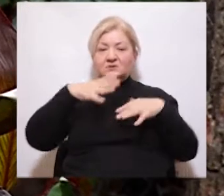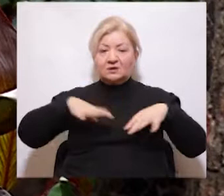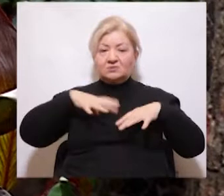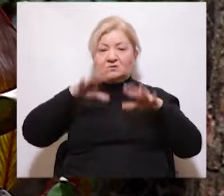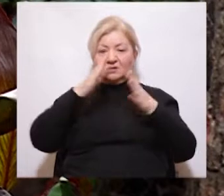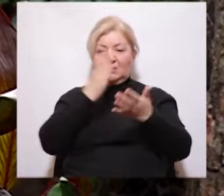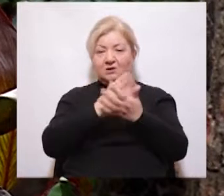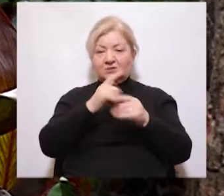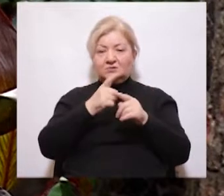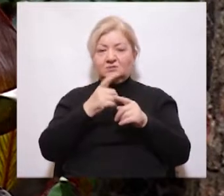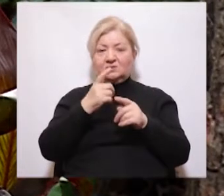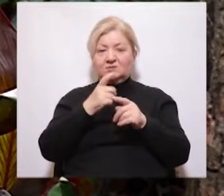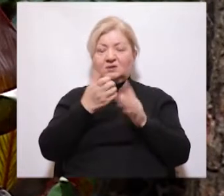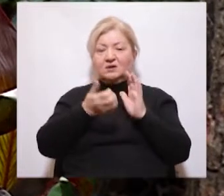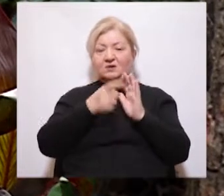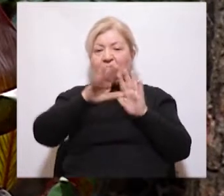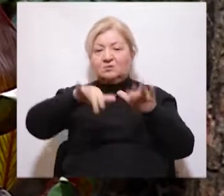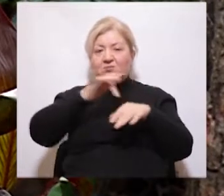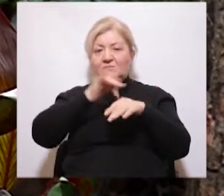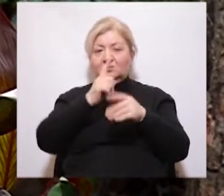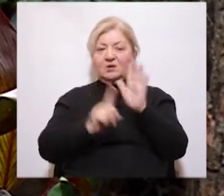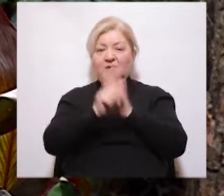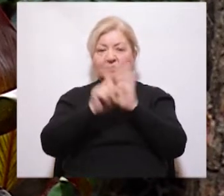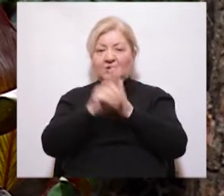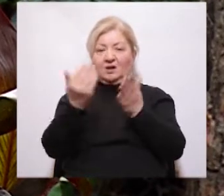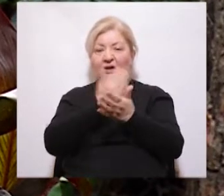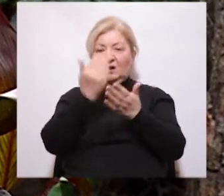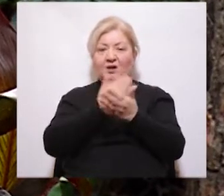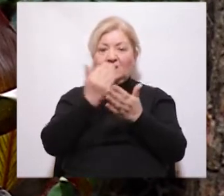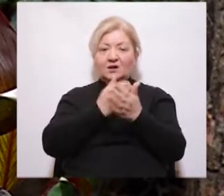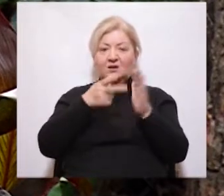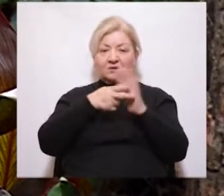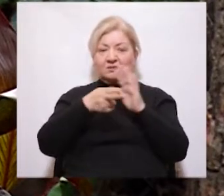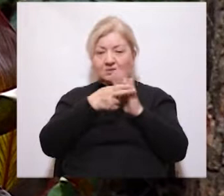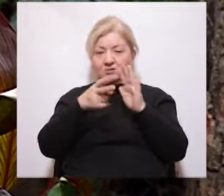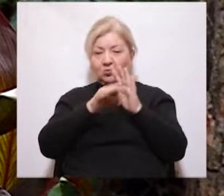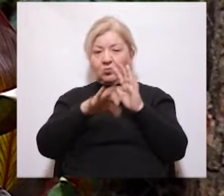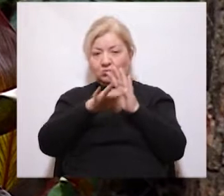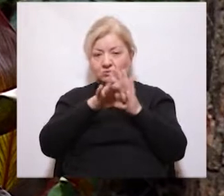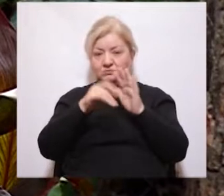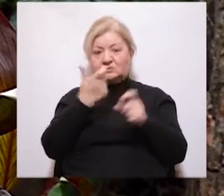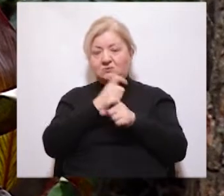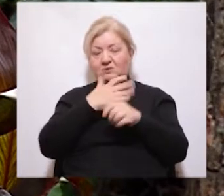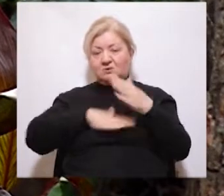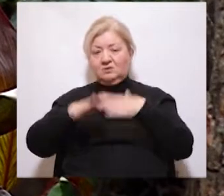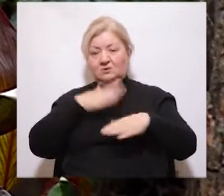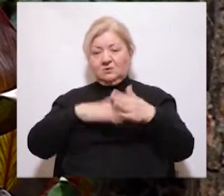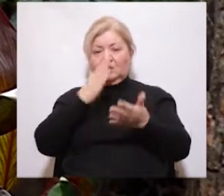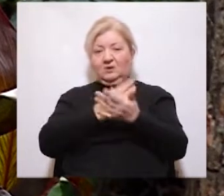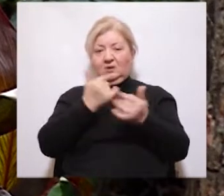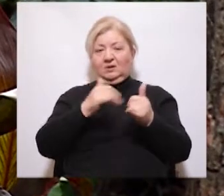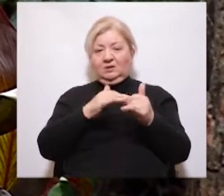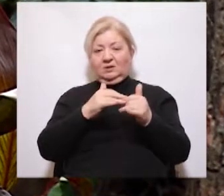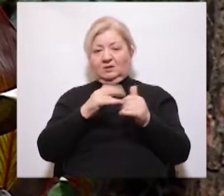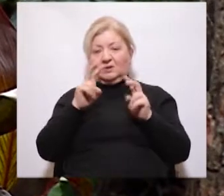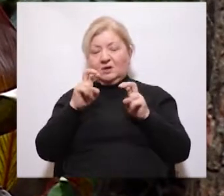დავასახელოთ, რომლებიც მისდევენ იშვიათი ჯიშების მოყვანას და მისგან ღვინის წარმოებას და ეს რა თქმა უნდა ყოველმხრივ მისასალმებელია.